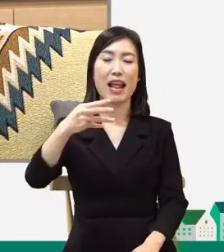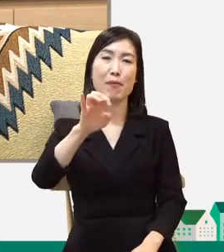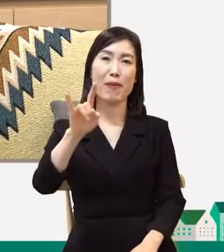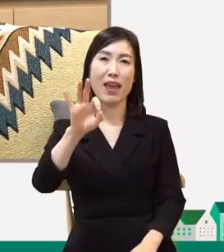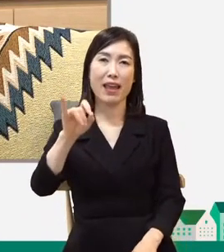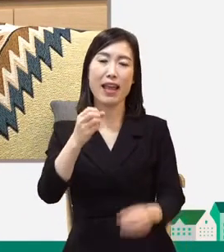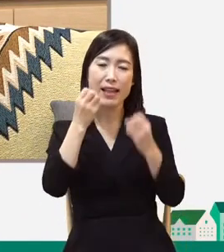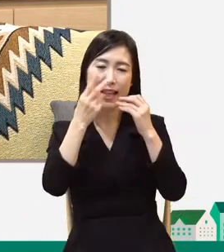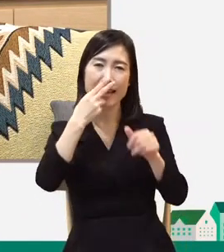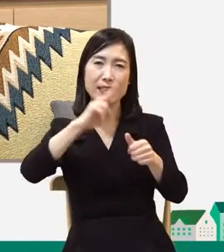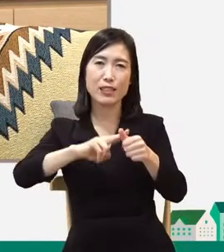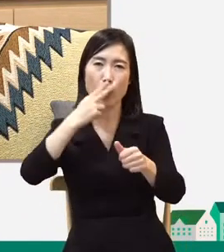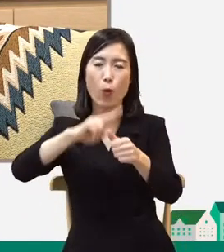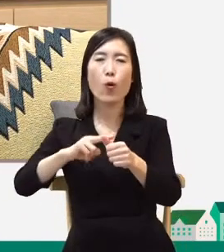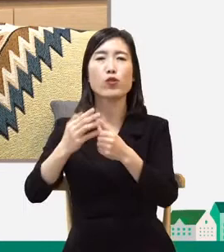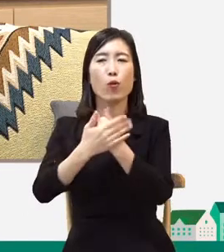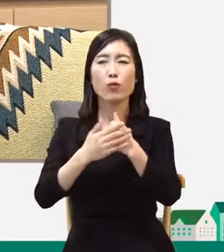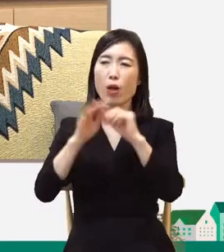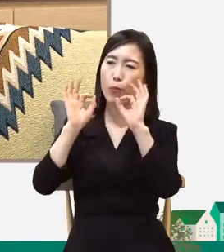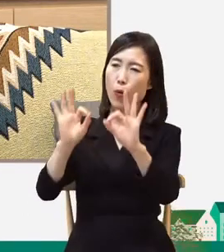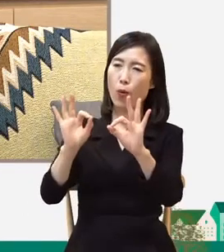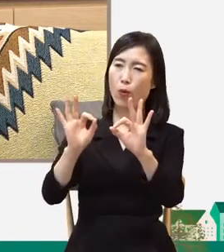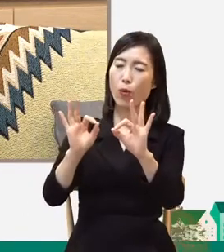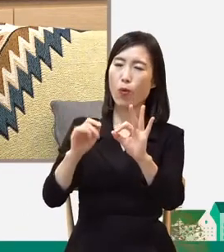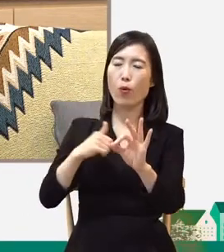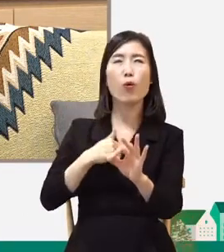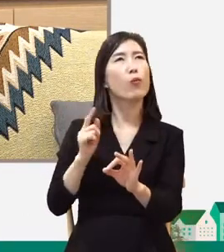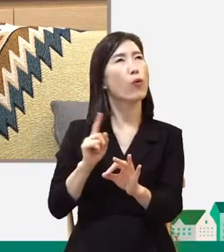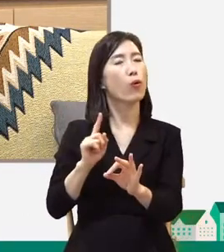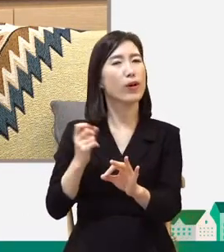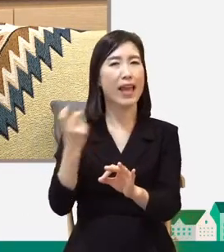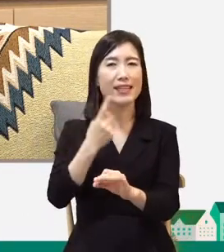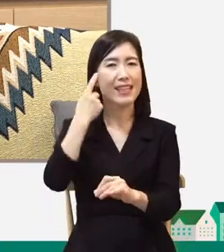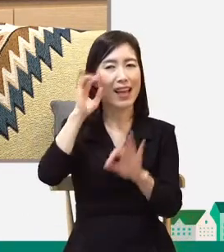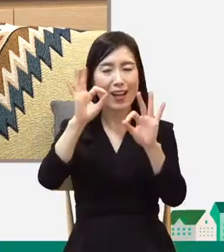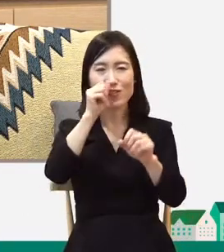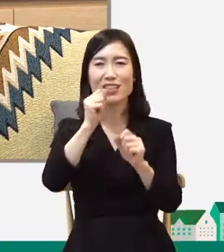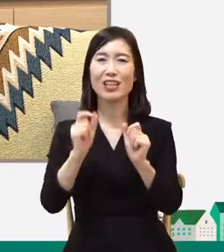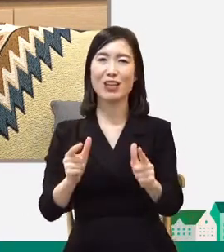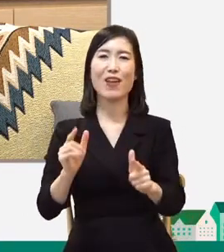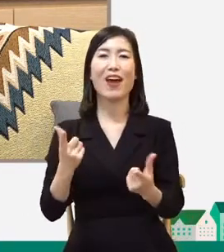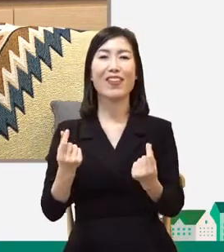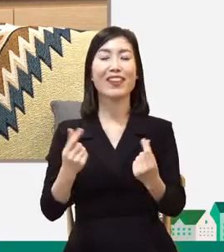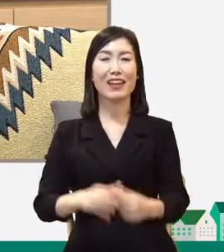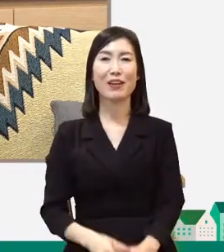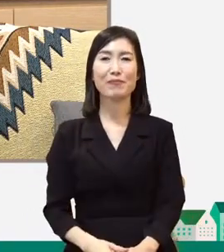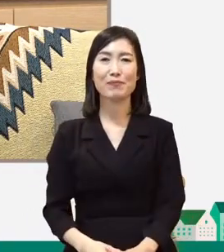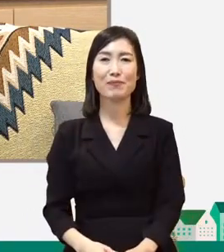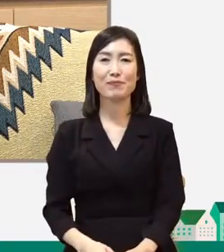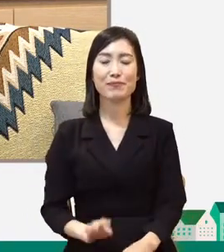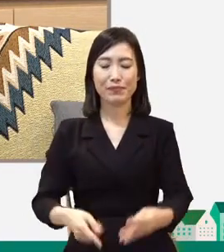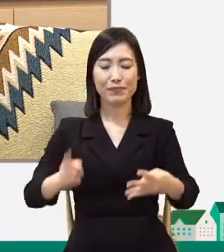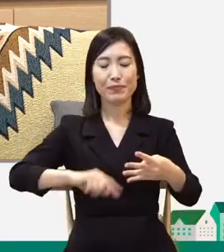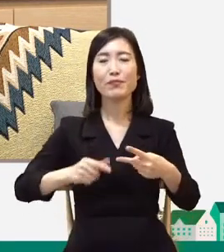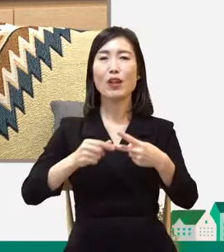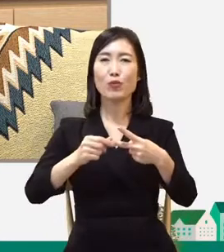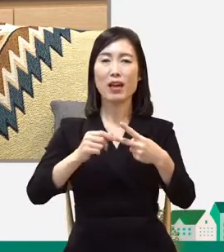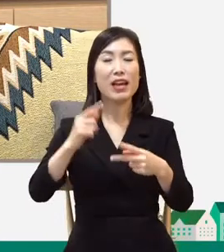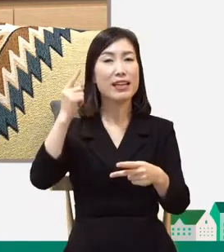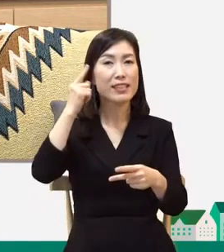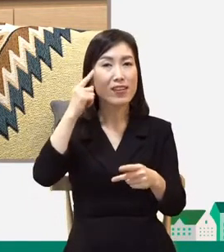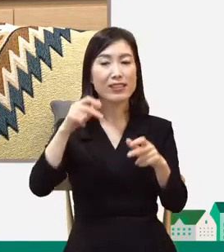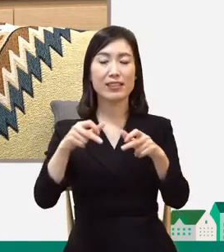우리가 다시 한번 생각해보는 또 그런 시간을 가졌던 것 같습니다. 그러면 이제 두 번째인 정신장애